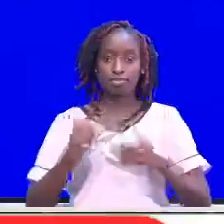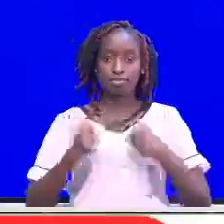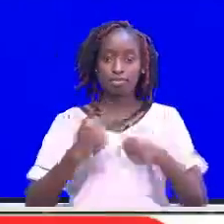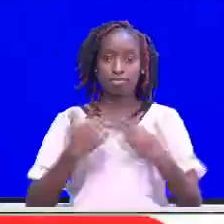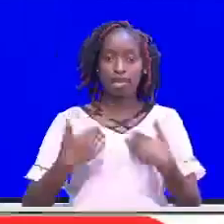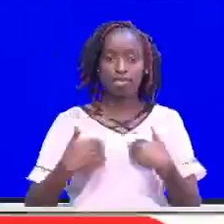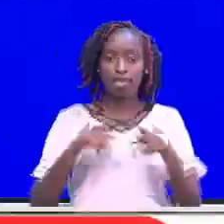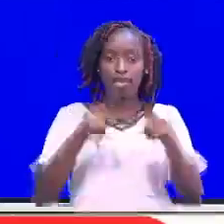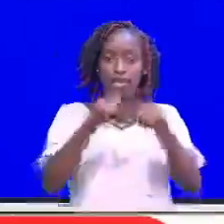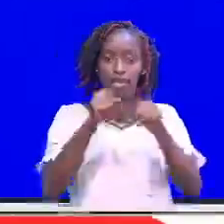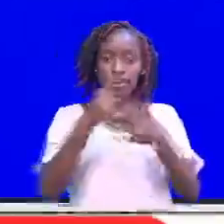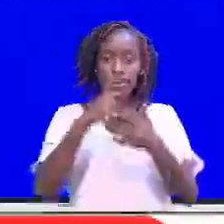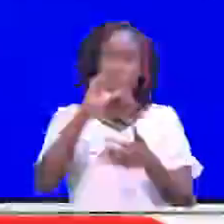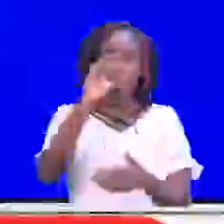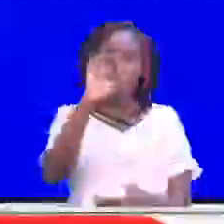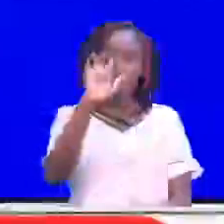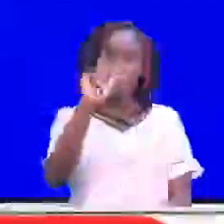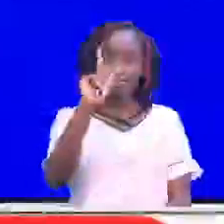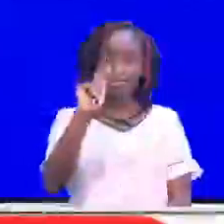court.